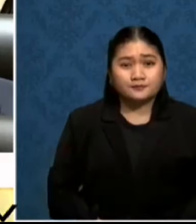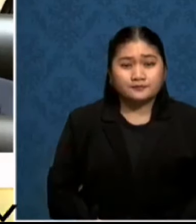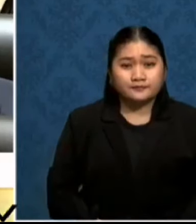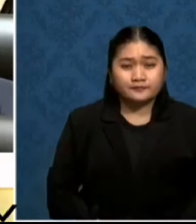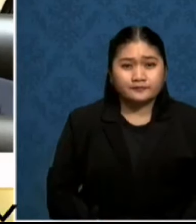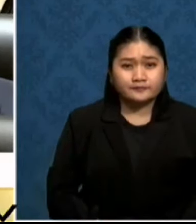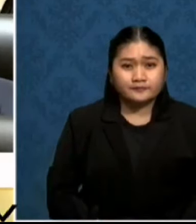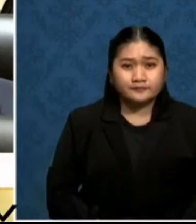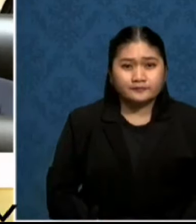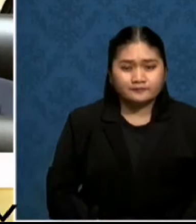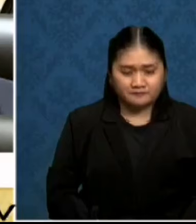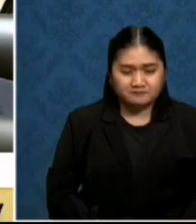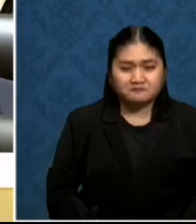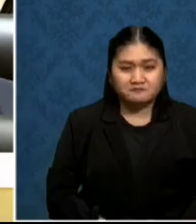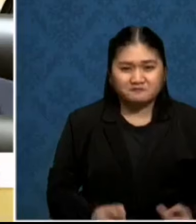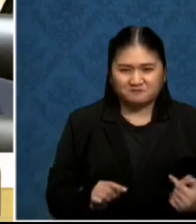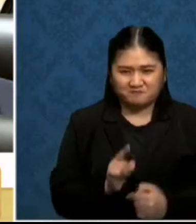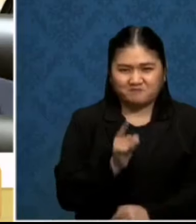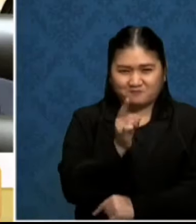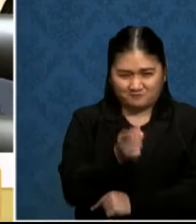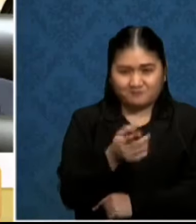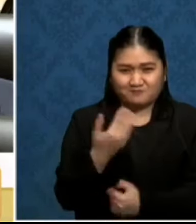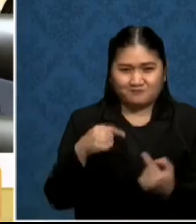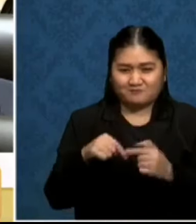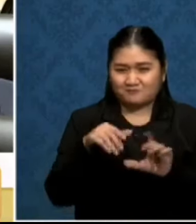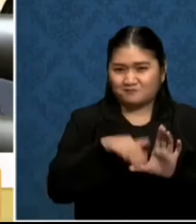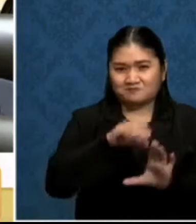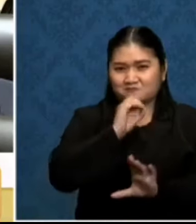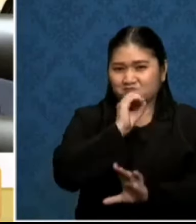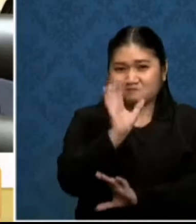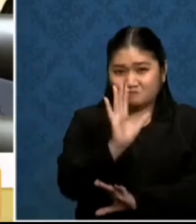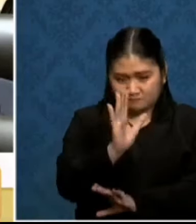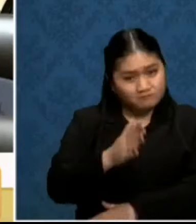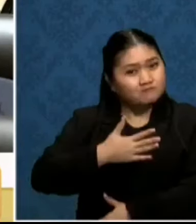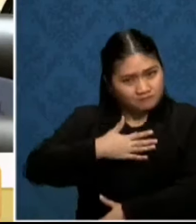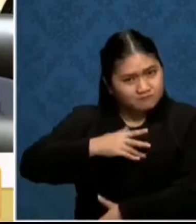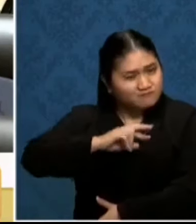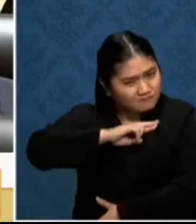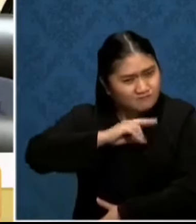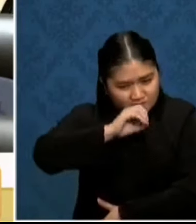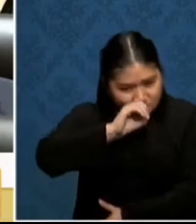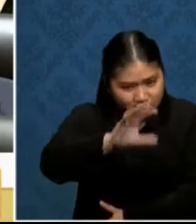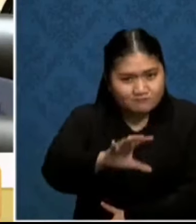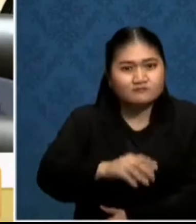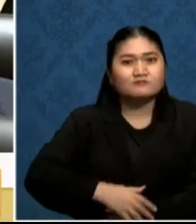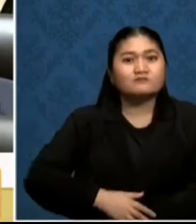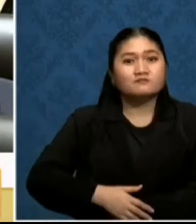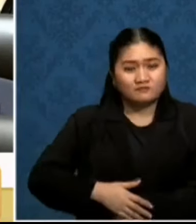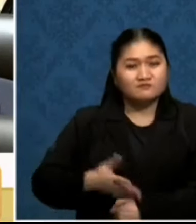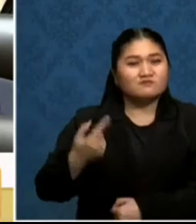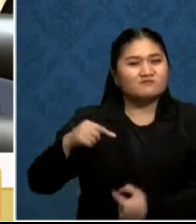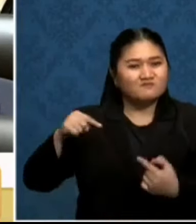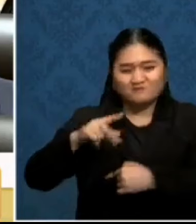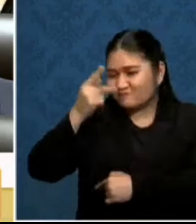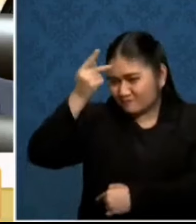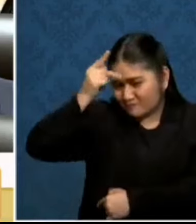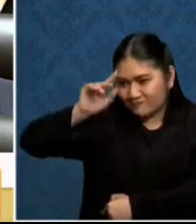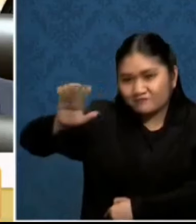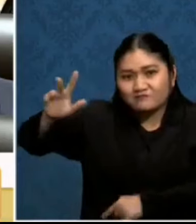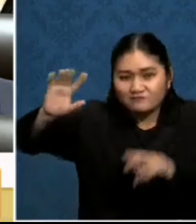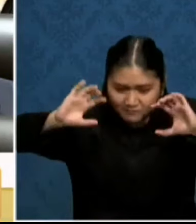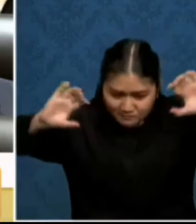คนนี่คือความจริงที่รัฐบาลไม่ได้บอกแล้วผมต้องบอกไงครับแล้วมันนี่คือวิบากกรรมที่รัฐบาลสร้าง